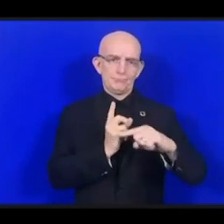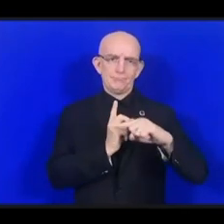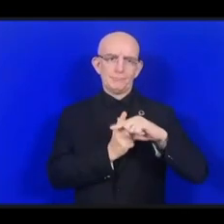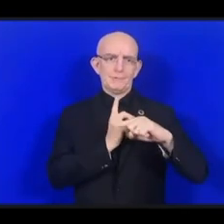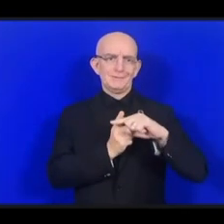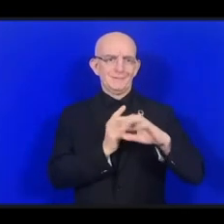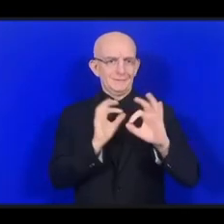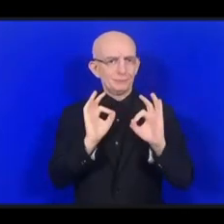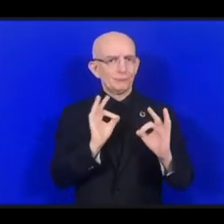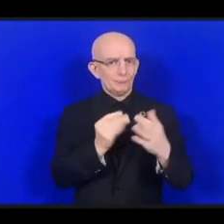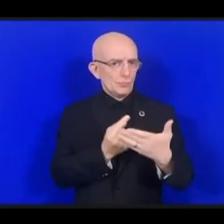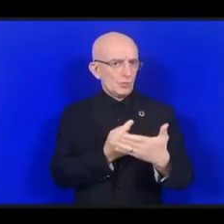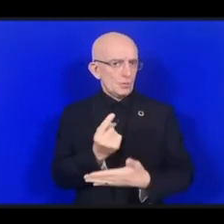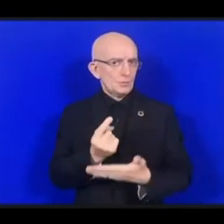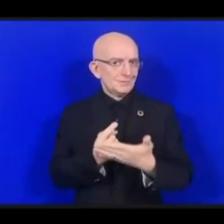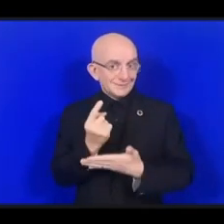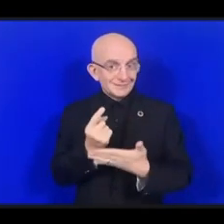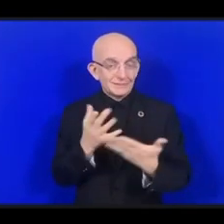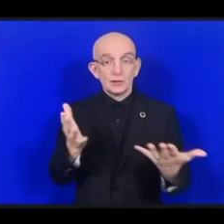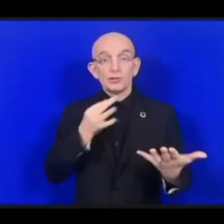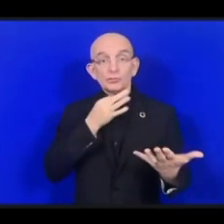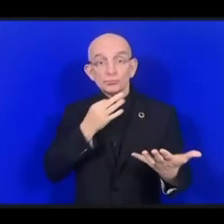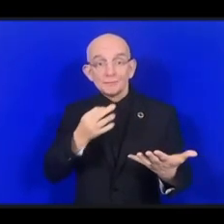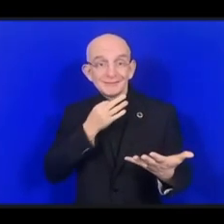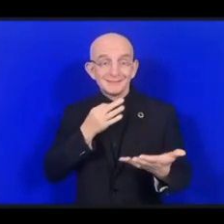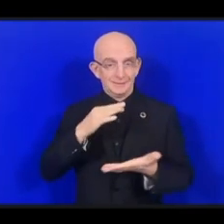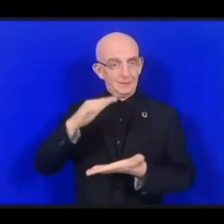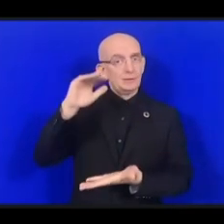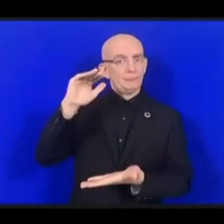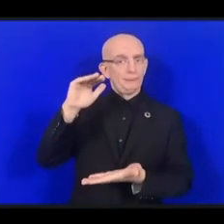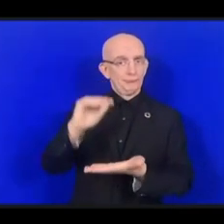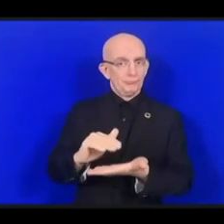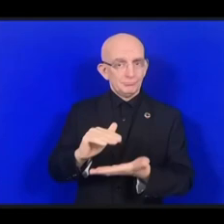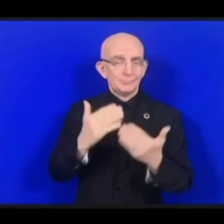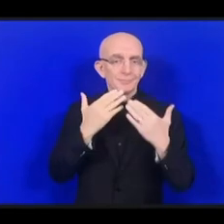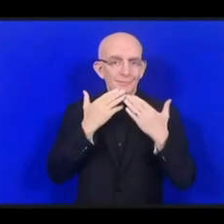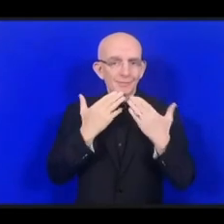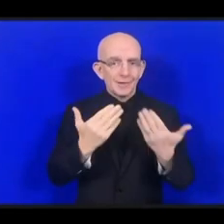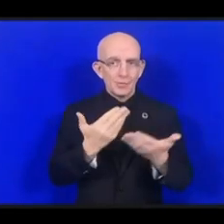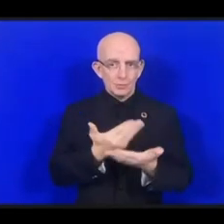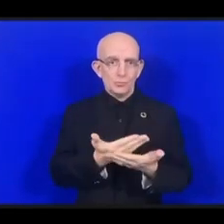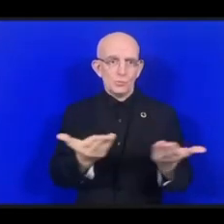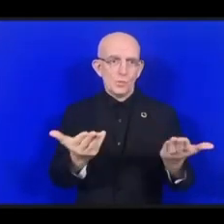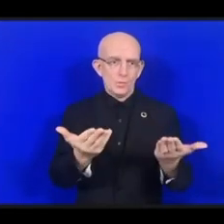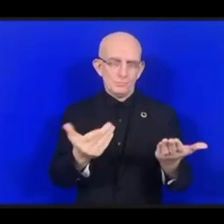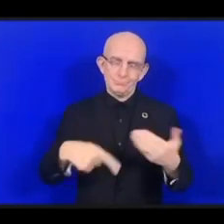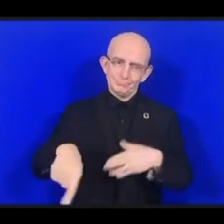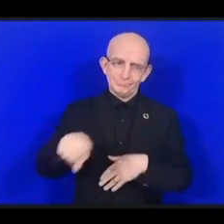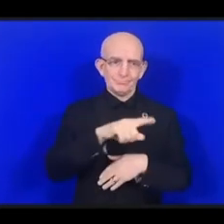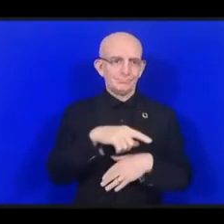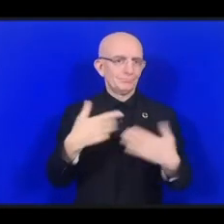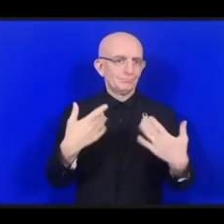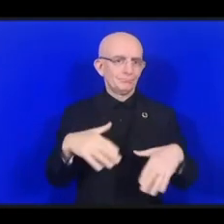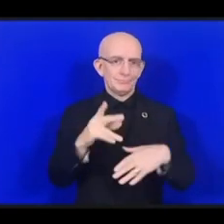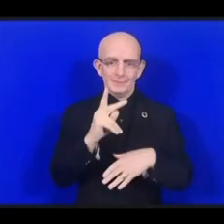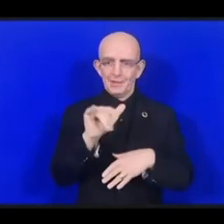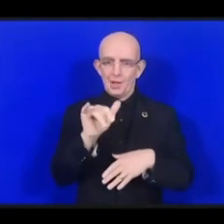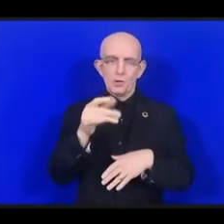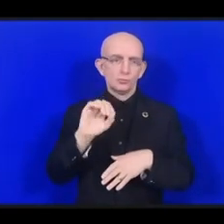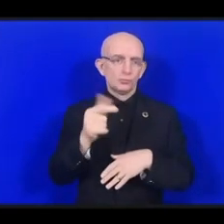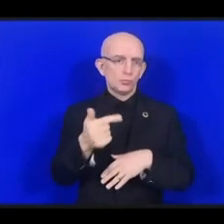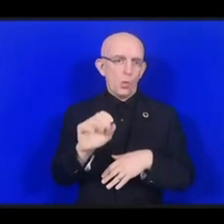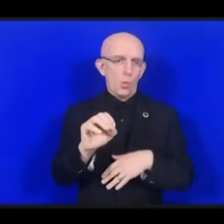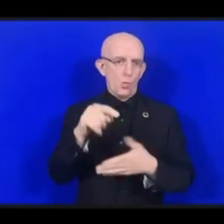optimis les opportunités en gérant les risques merci à vous toutes et tous ici à Kyoto ou virtuellement ailleurs dans le